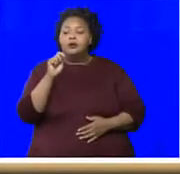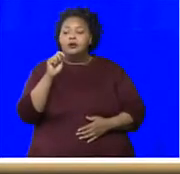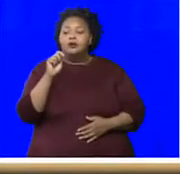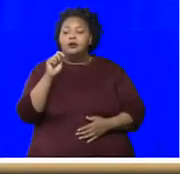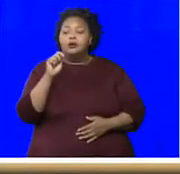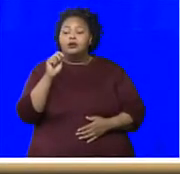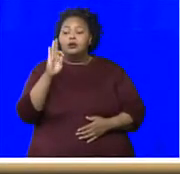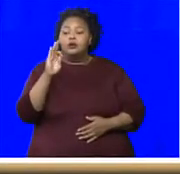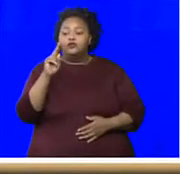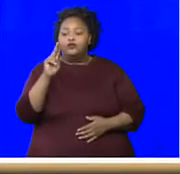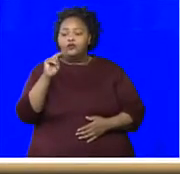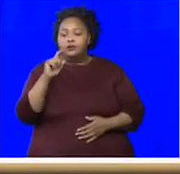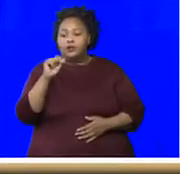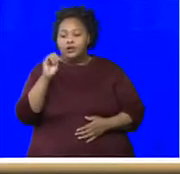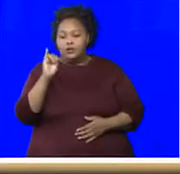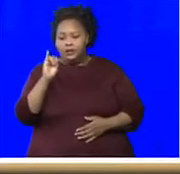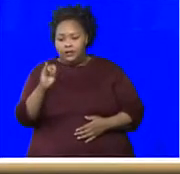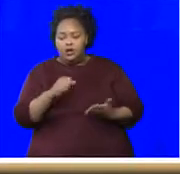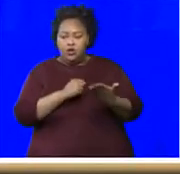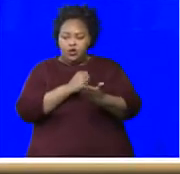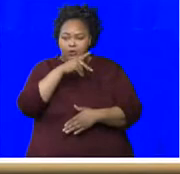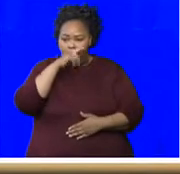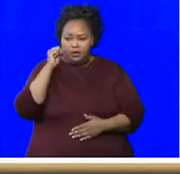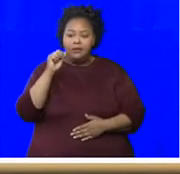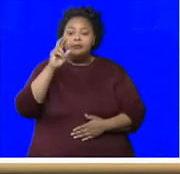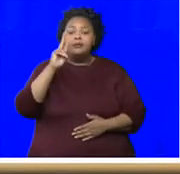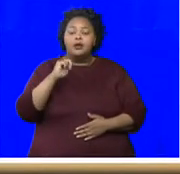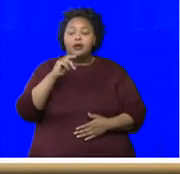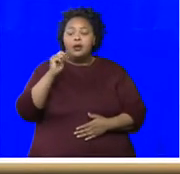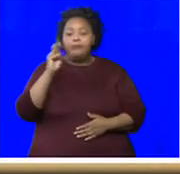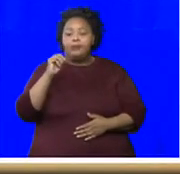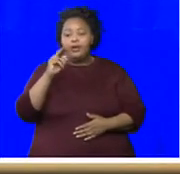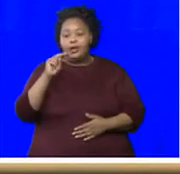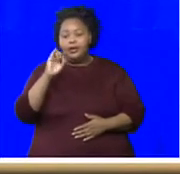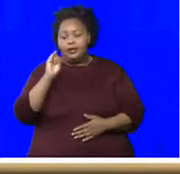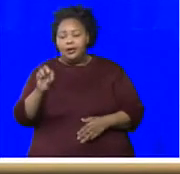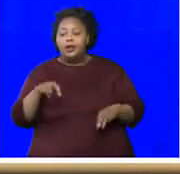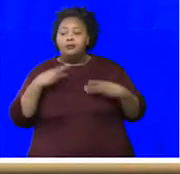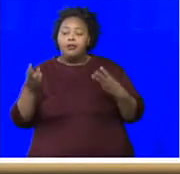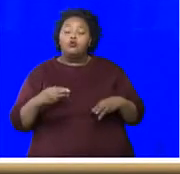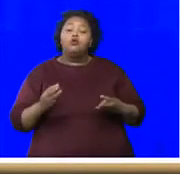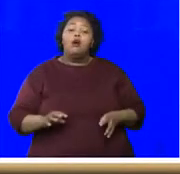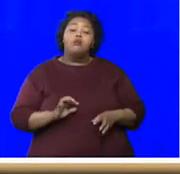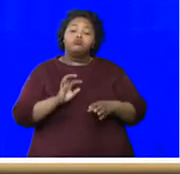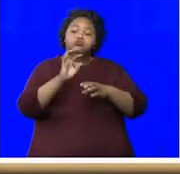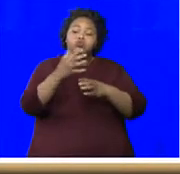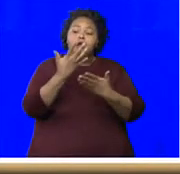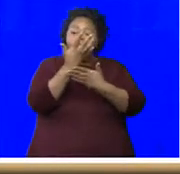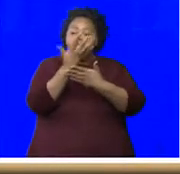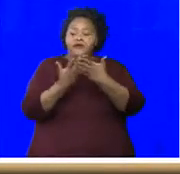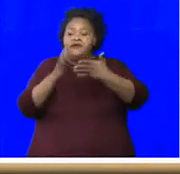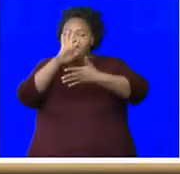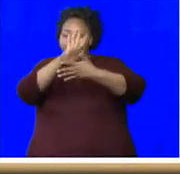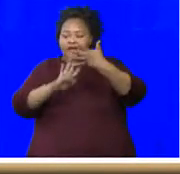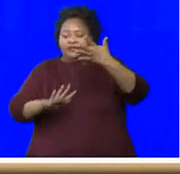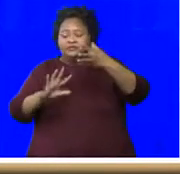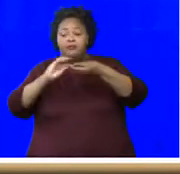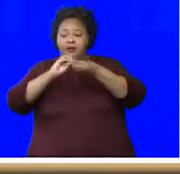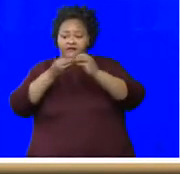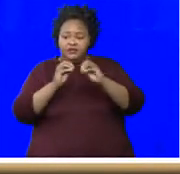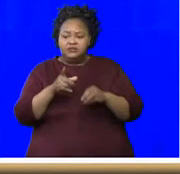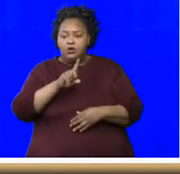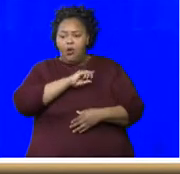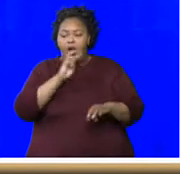sasenkambeni lesive nabakithi besolo sikhala esisolo sisho ukuthi sifuna sale sivala sasukuma ke